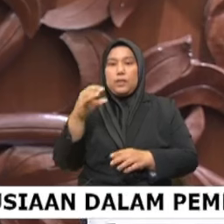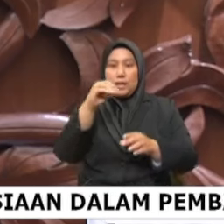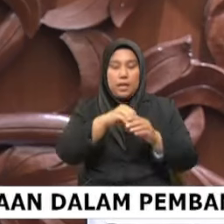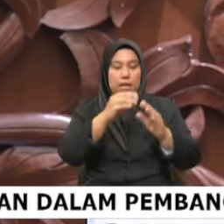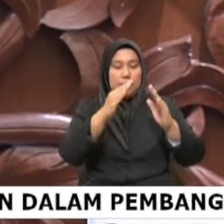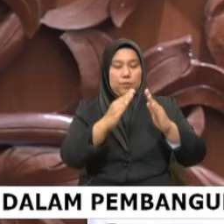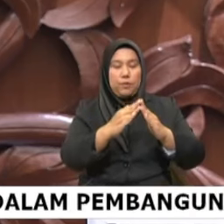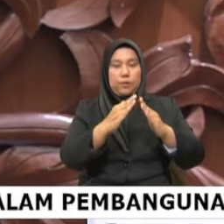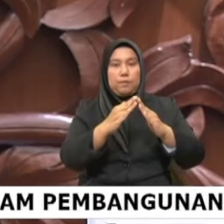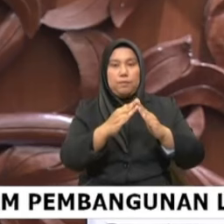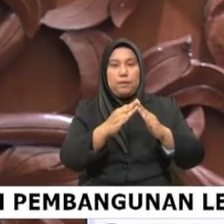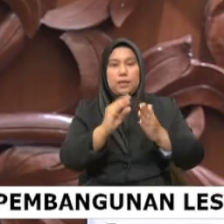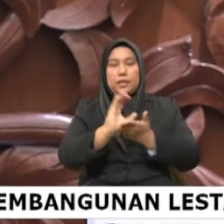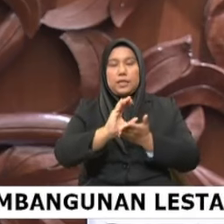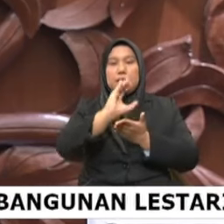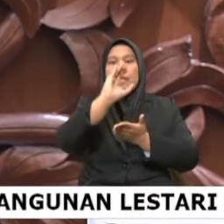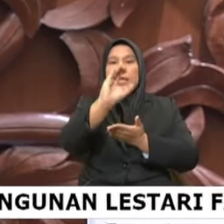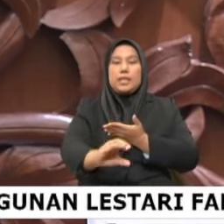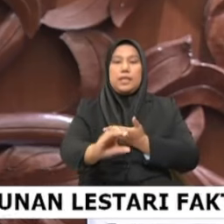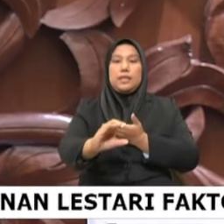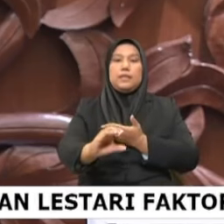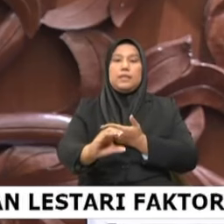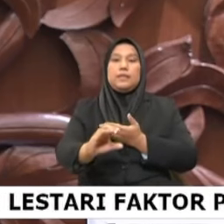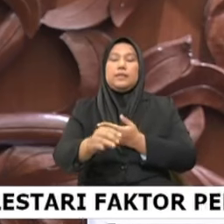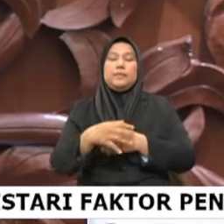dalam rumah menteri pada waktu itu.